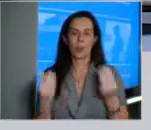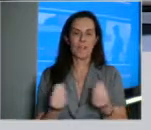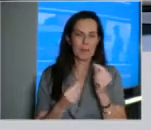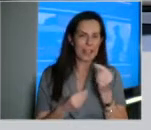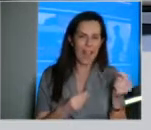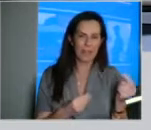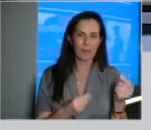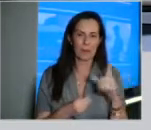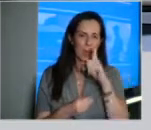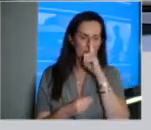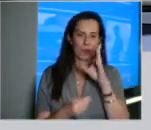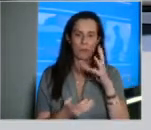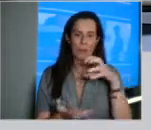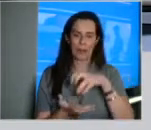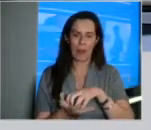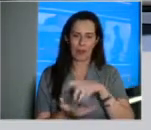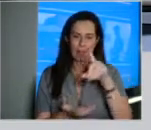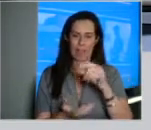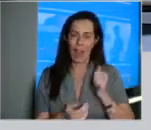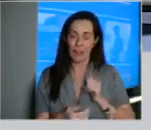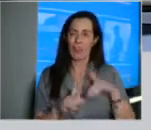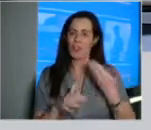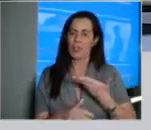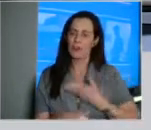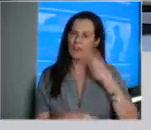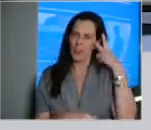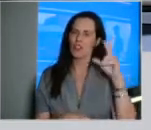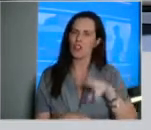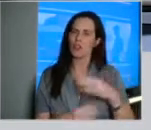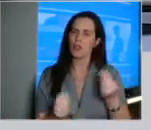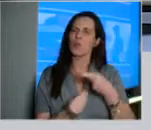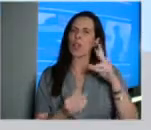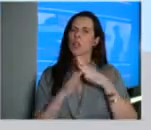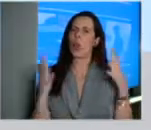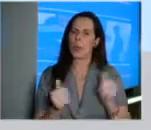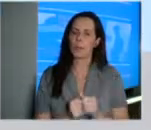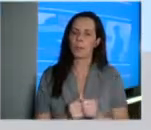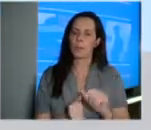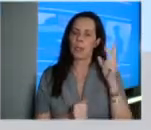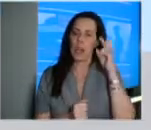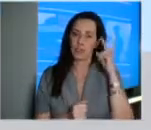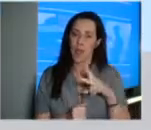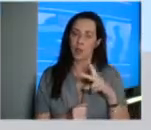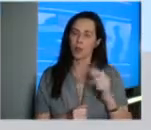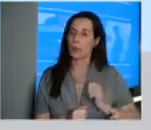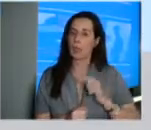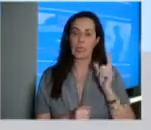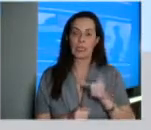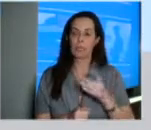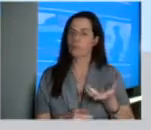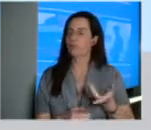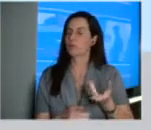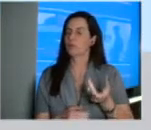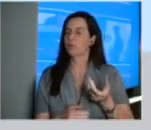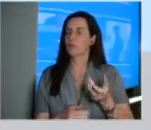כאלו קטנים בימי ראשון במרכזית לחיילים. ואז כשקיבלנו אותו, הבנו שיש צרכים הרבה יותר גדולים מזה. הבנו שחיילים צריכים הובלות, שחיילים